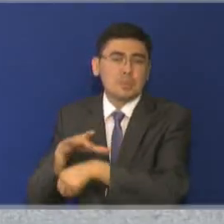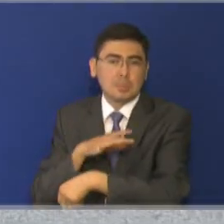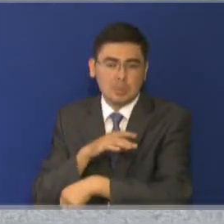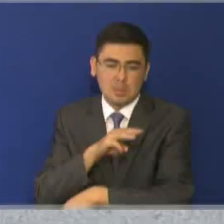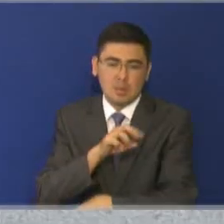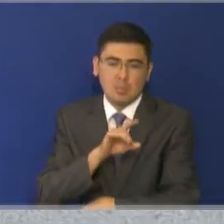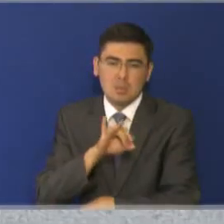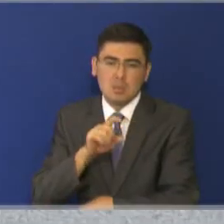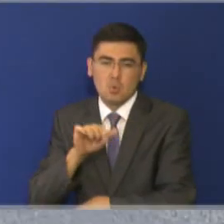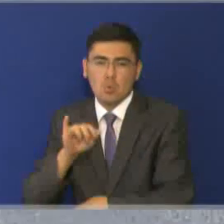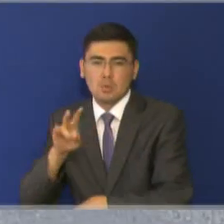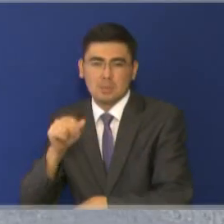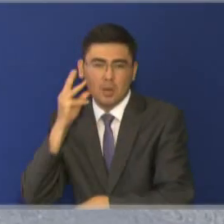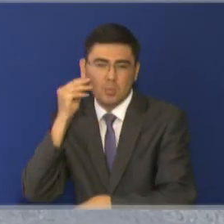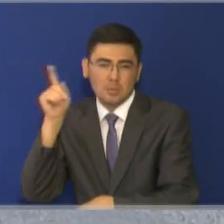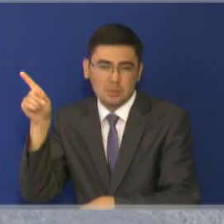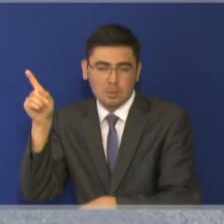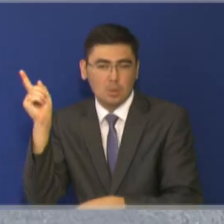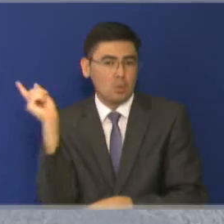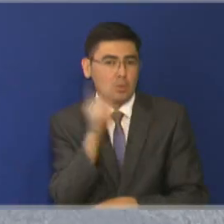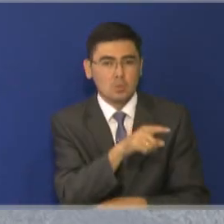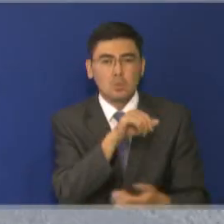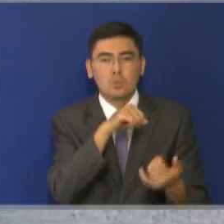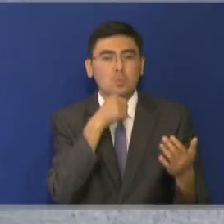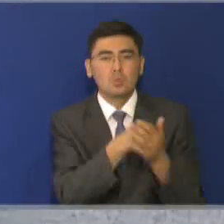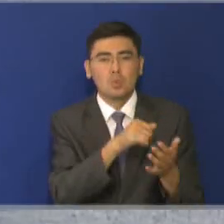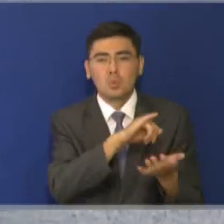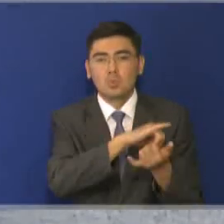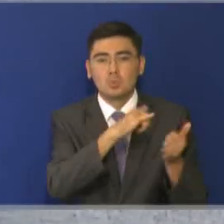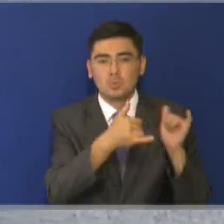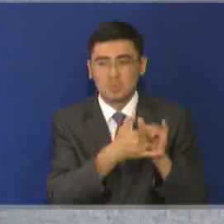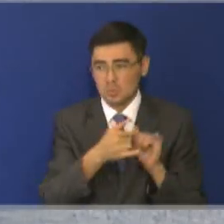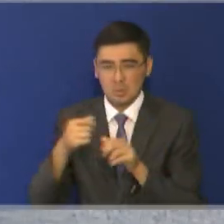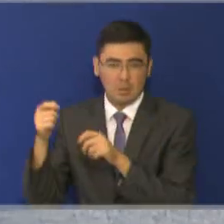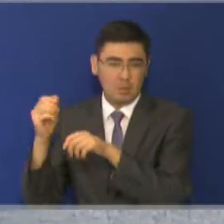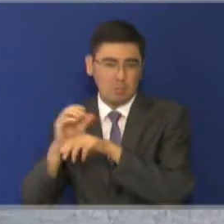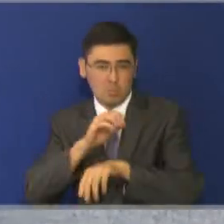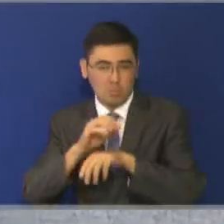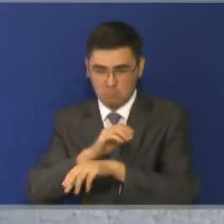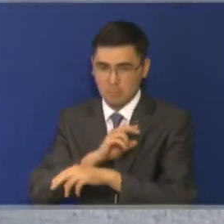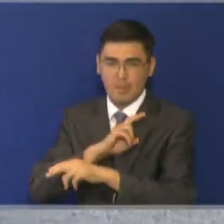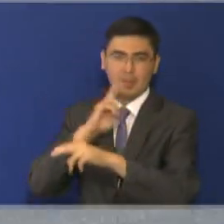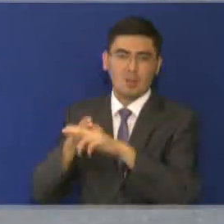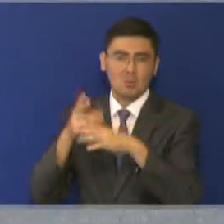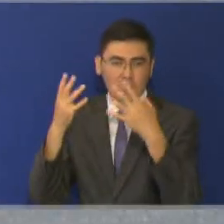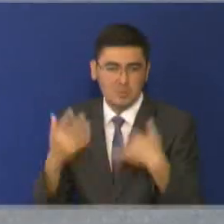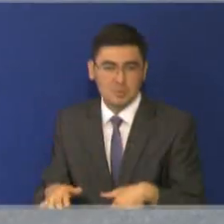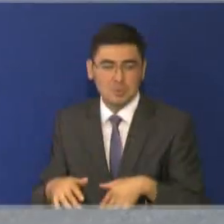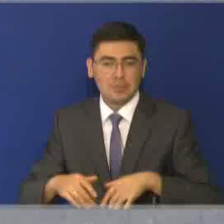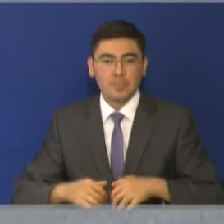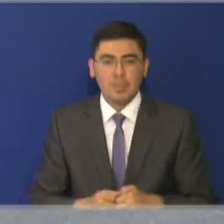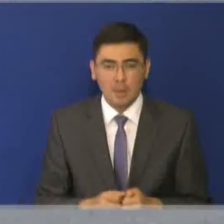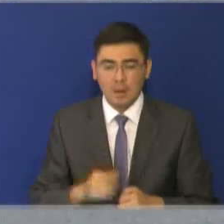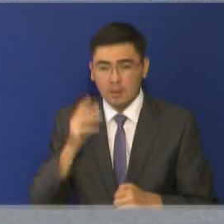Марихуана есірткі құралын Алматы қаласынан облыс орталығына жеткізудің тұрақты арнасы жабылды. Шара барысында Шығыс Қазақстан облысының 2 және